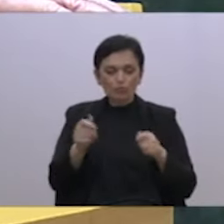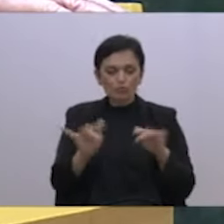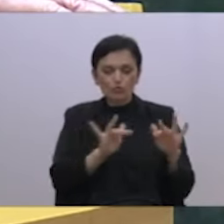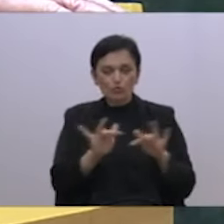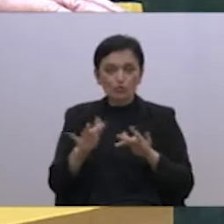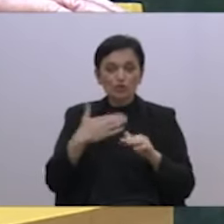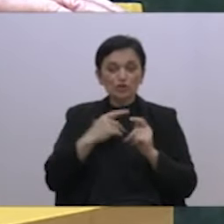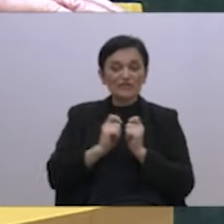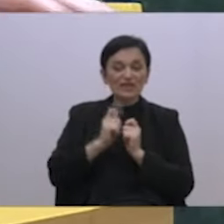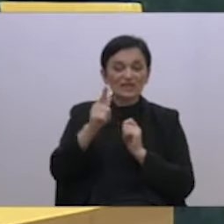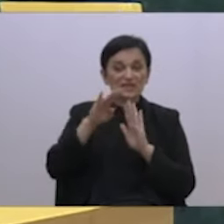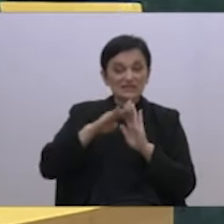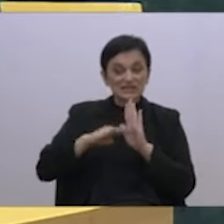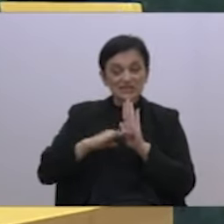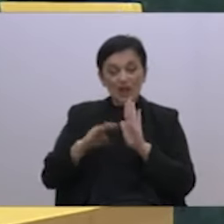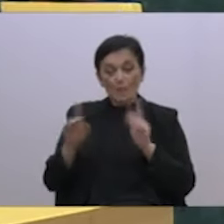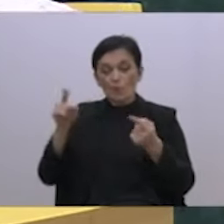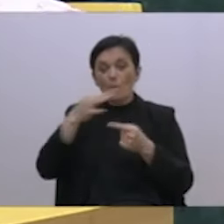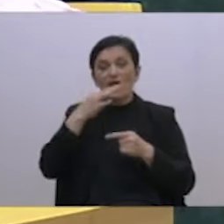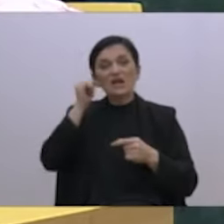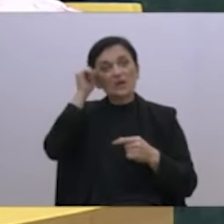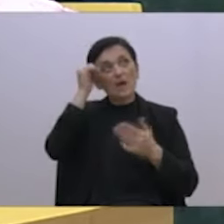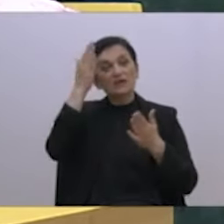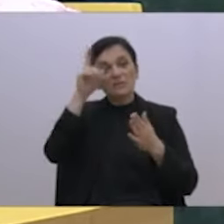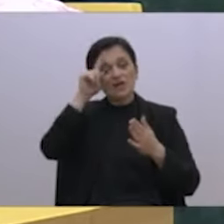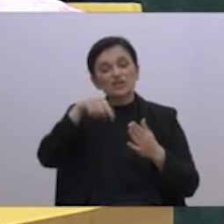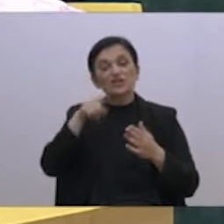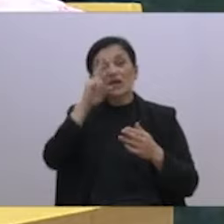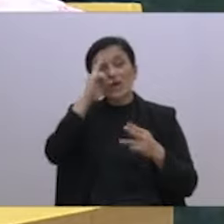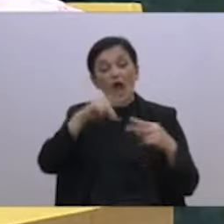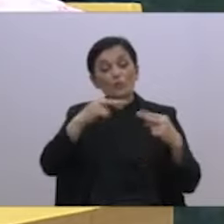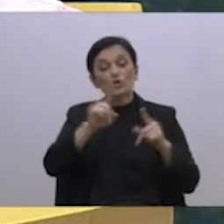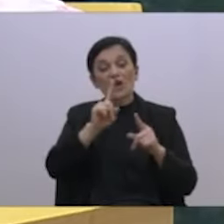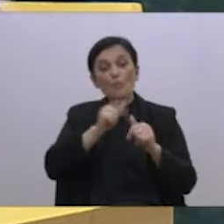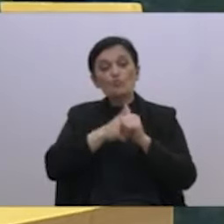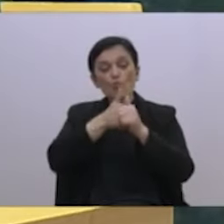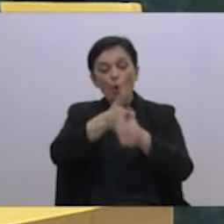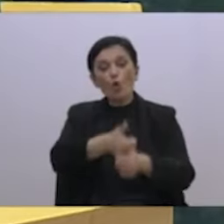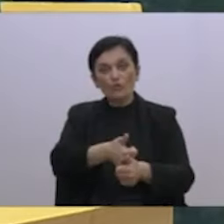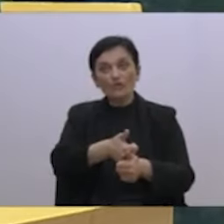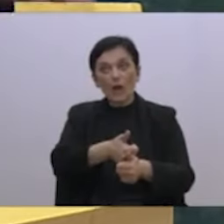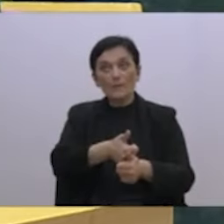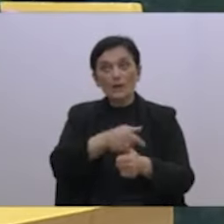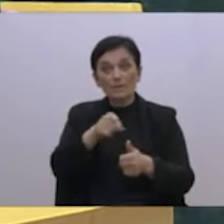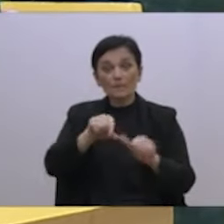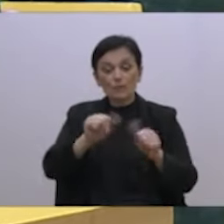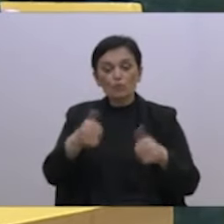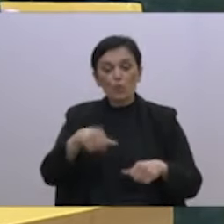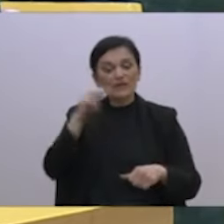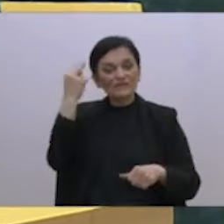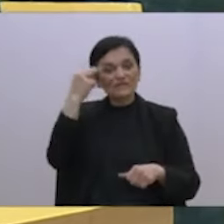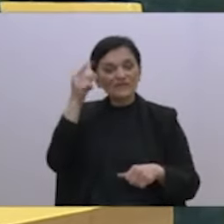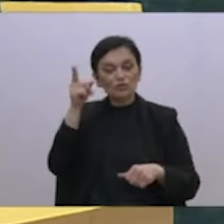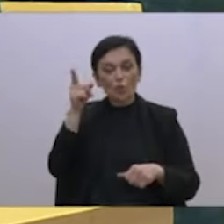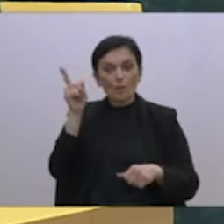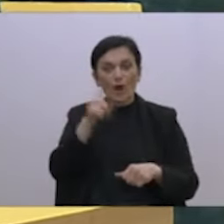ჩვენი საგადასახადო სისტემა და მე კიდე ღმერთმა იცის ხელისუფლება რო შეიძლება რა უბედურება მოყვება აქ ამ ფორმით ვითომ იქიდან